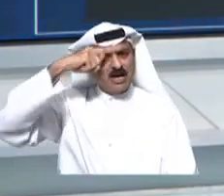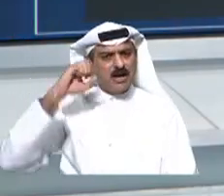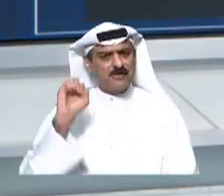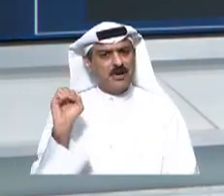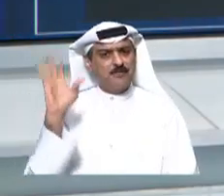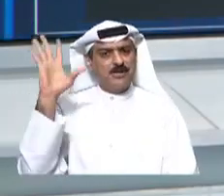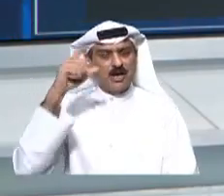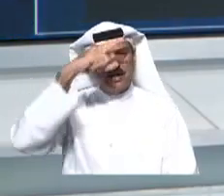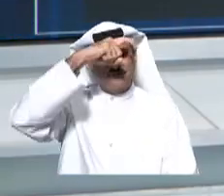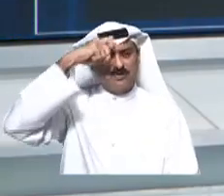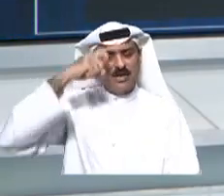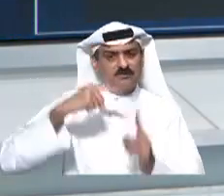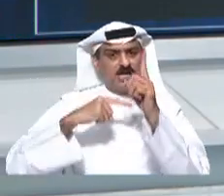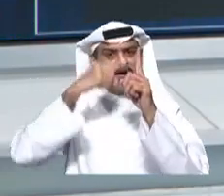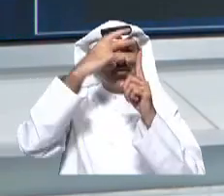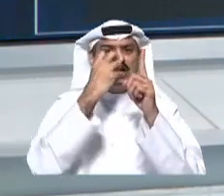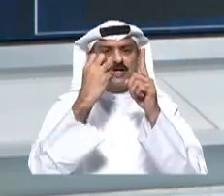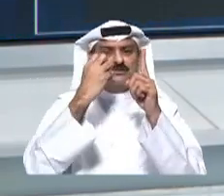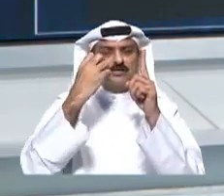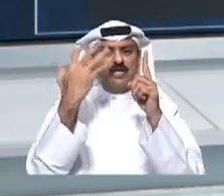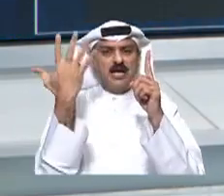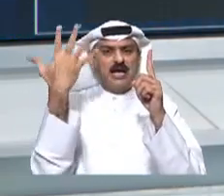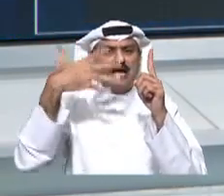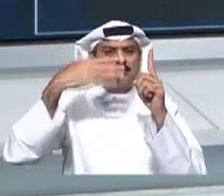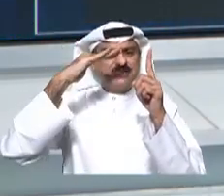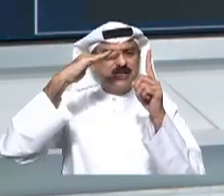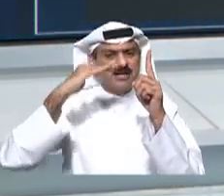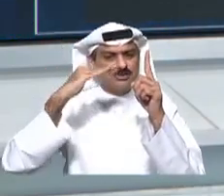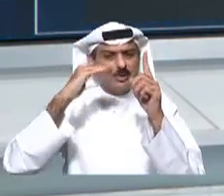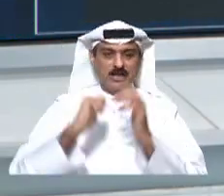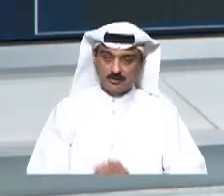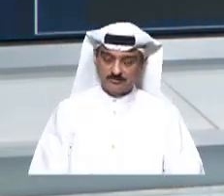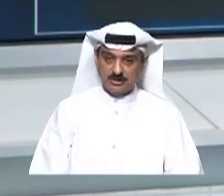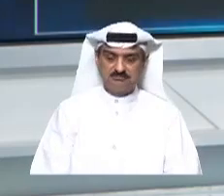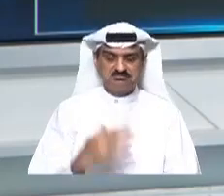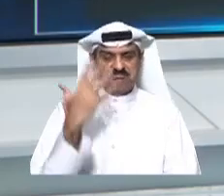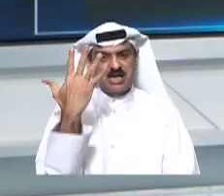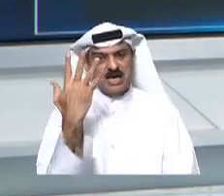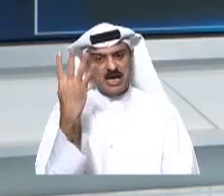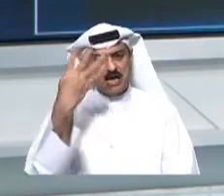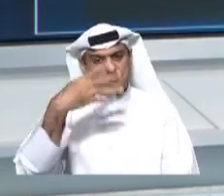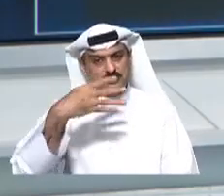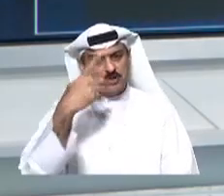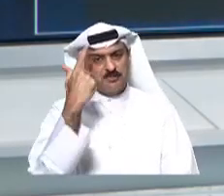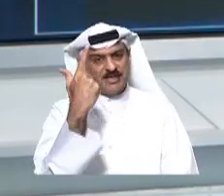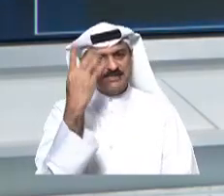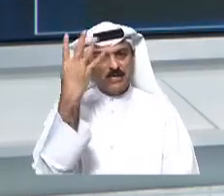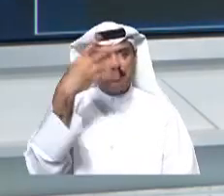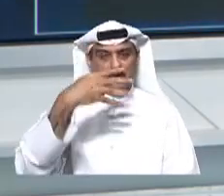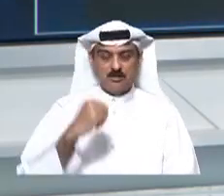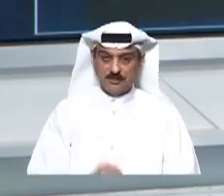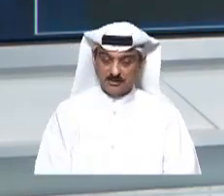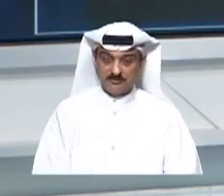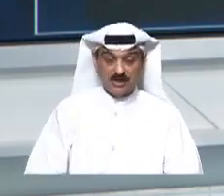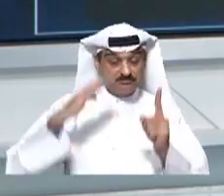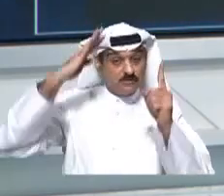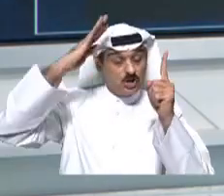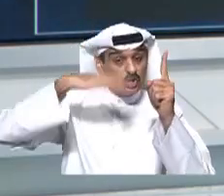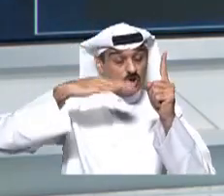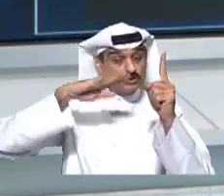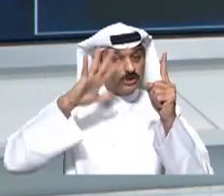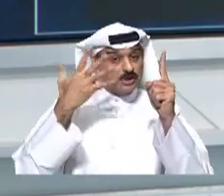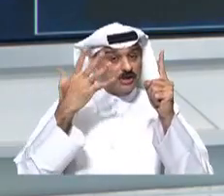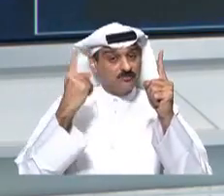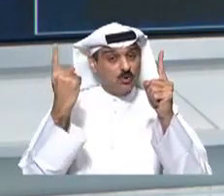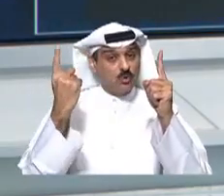النهار، ودرجات الحرارة ما دون 50 درجة مئوية ما بين 45 إلى 47 درجة مئوية. بالنسبة للصغرى متفاوتة ما